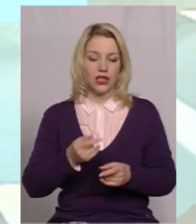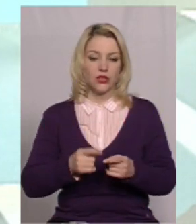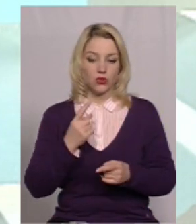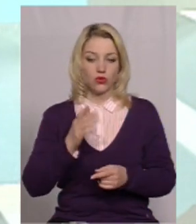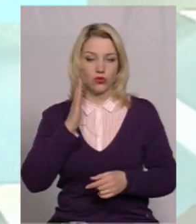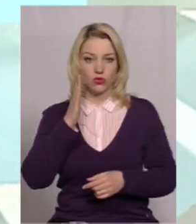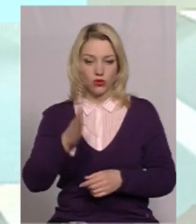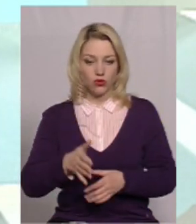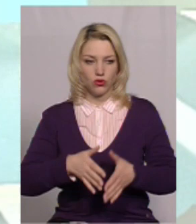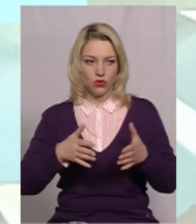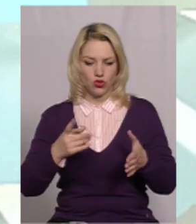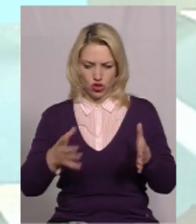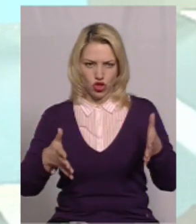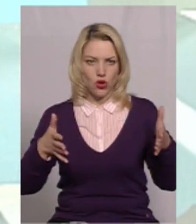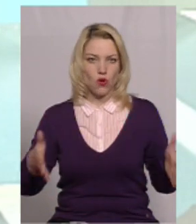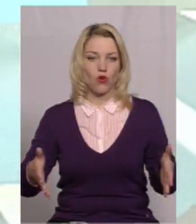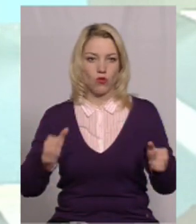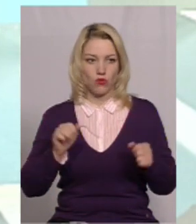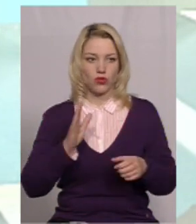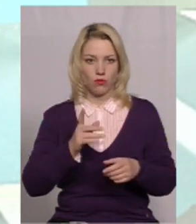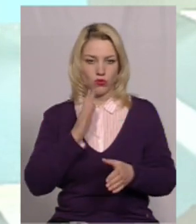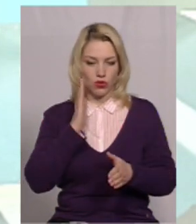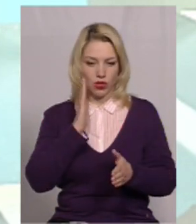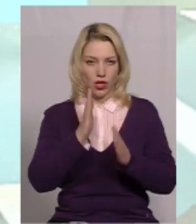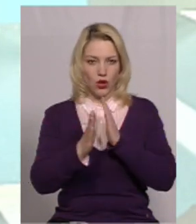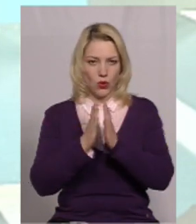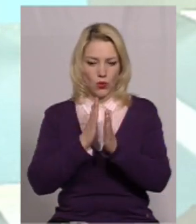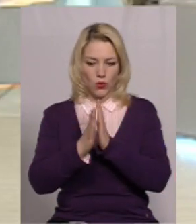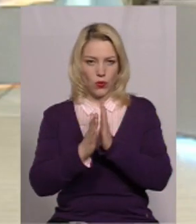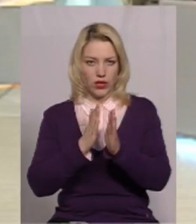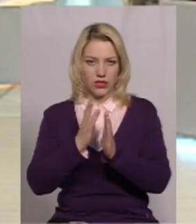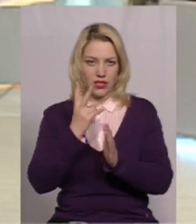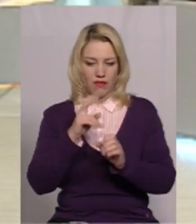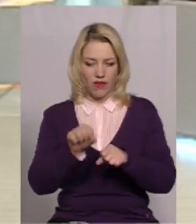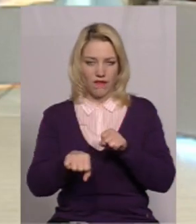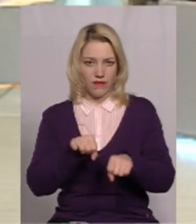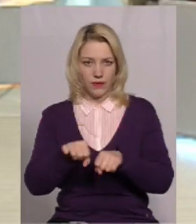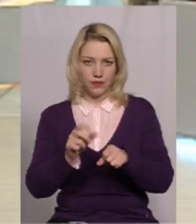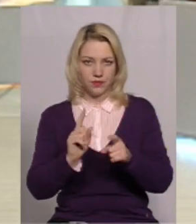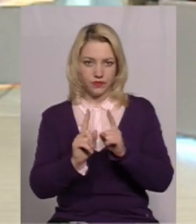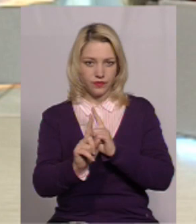З однієї сторони дороги, широку, тобто можна буде рухатися по ній в дві сторони, від